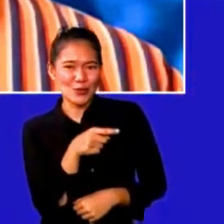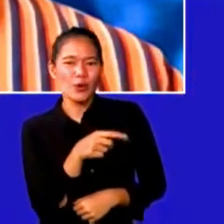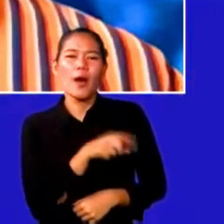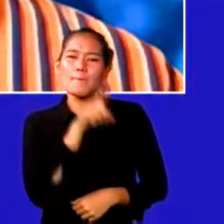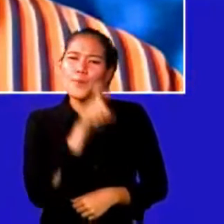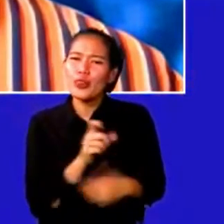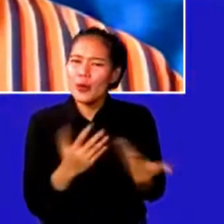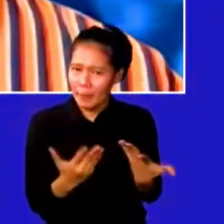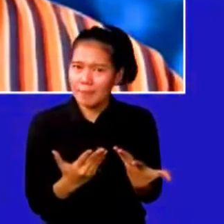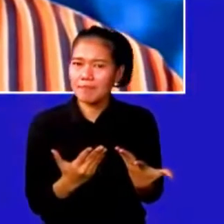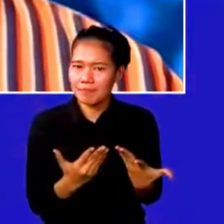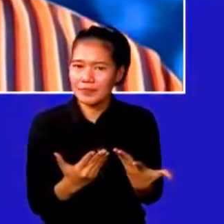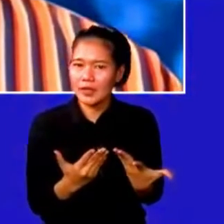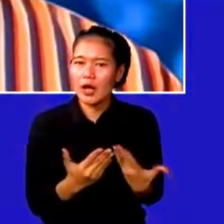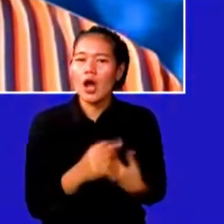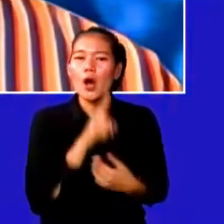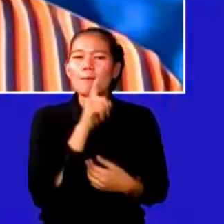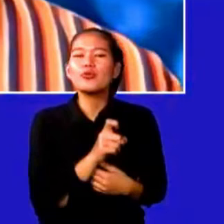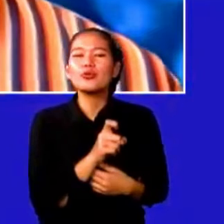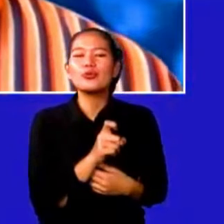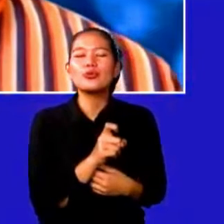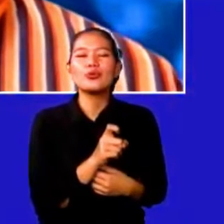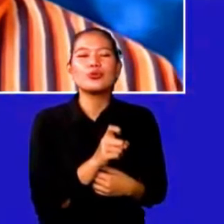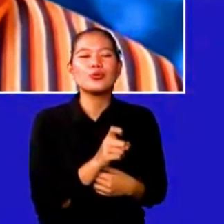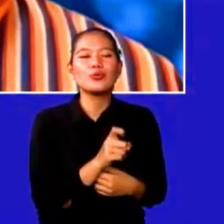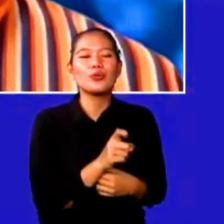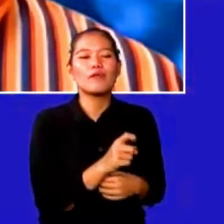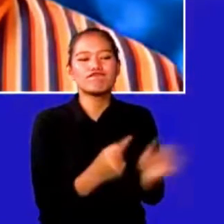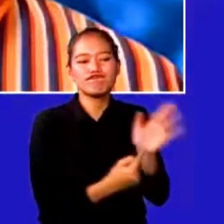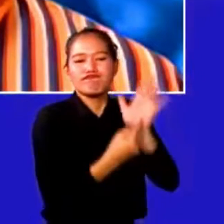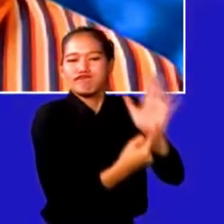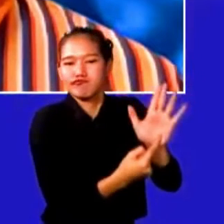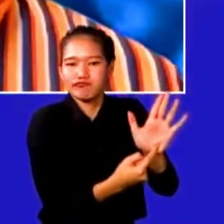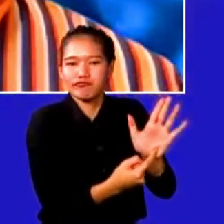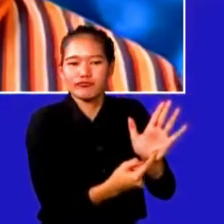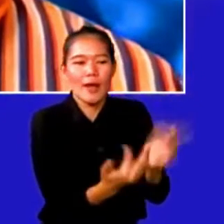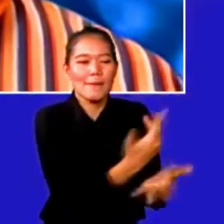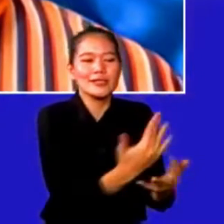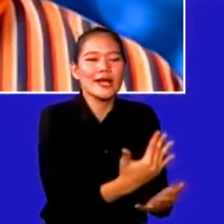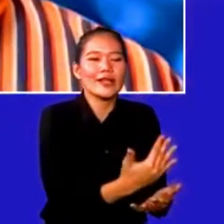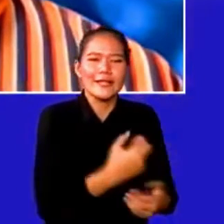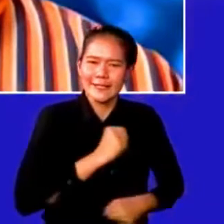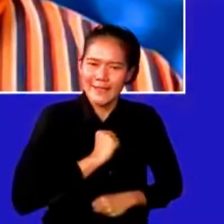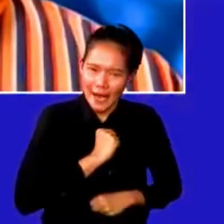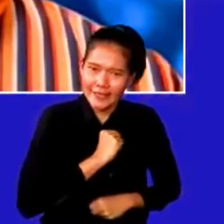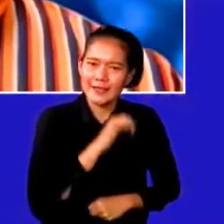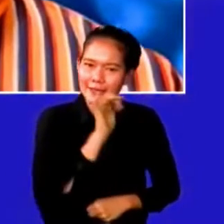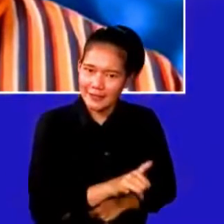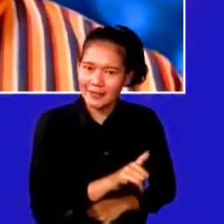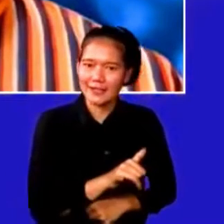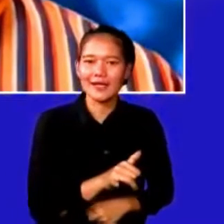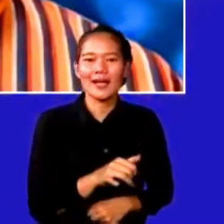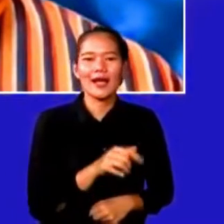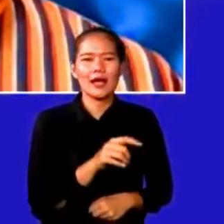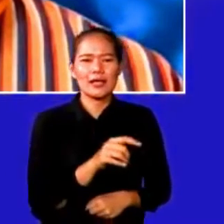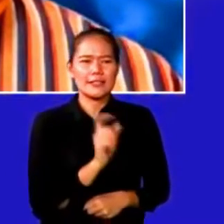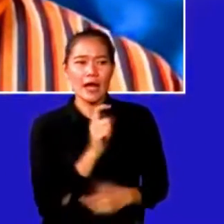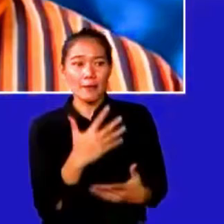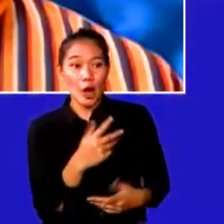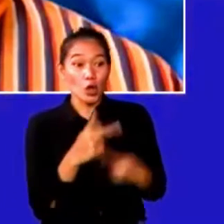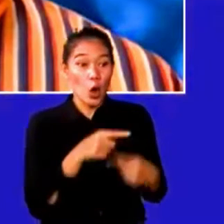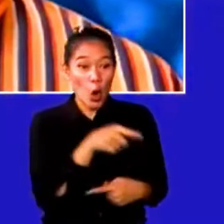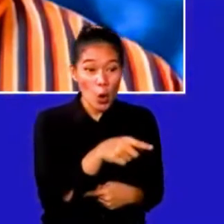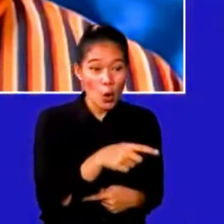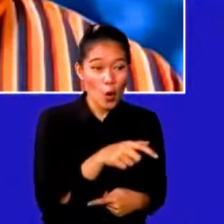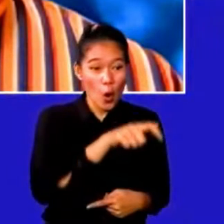perlu ada ikhtiar untuk meyakinkannya meyakinkannya dengan jalan apa kalau keraguannya karena